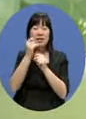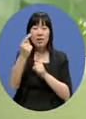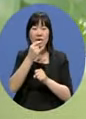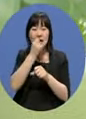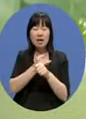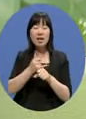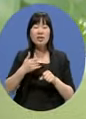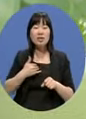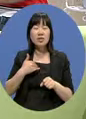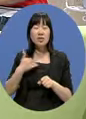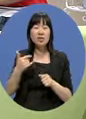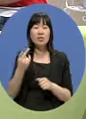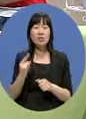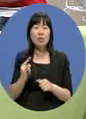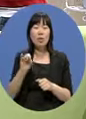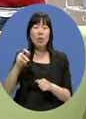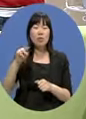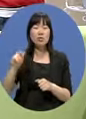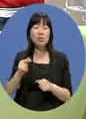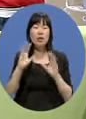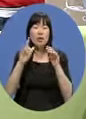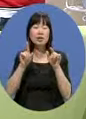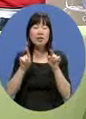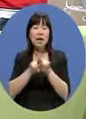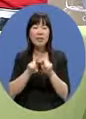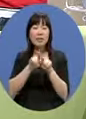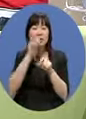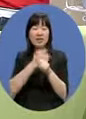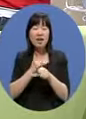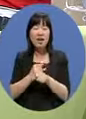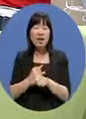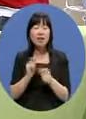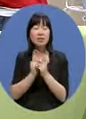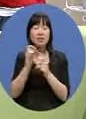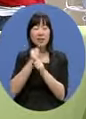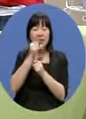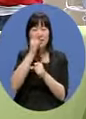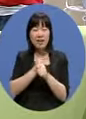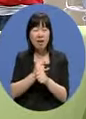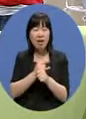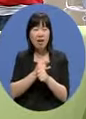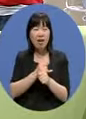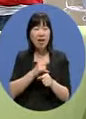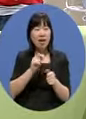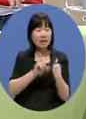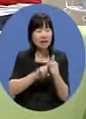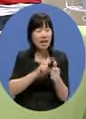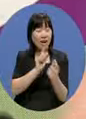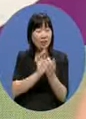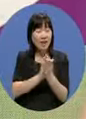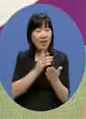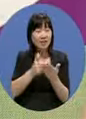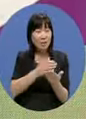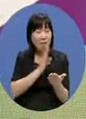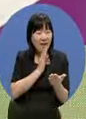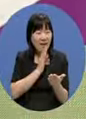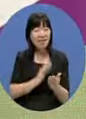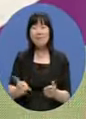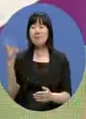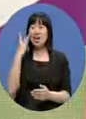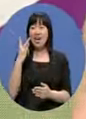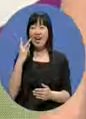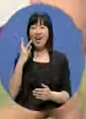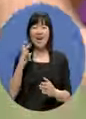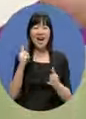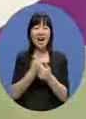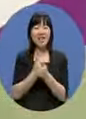노원국 어린이 가족과 함께 있는데요 나는 수퍼 형을 해왔습니다 이게 대단한데 건국가족 그렸어요네 어 알겠어요 아저씨가 한번 보